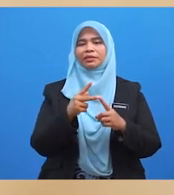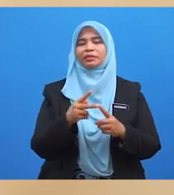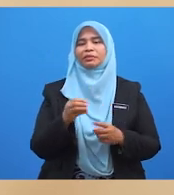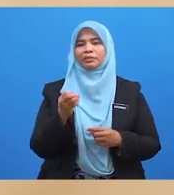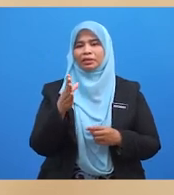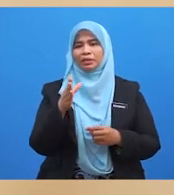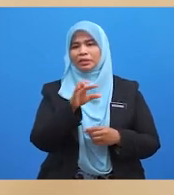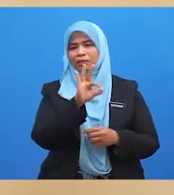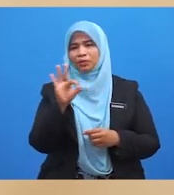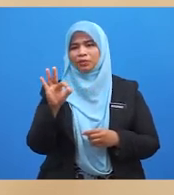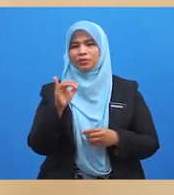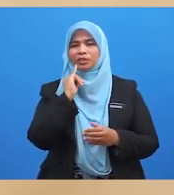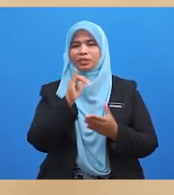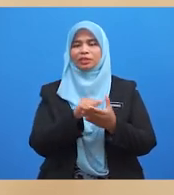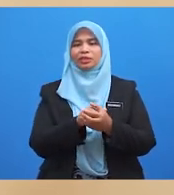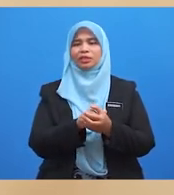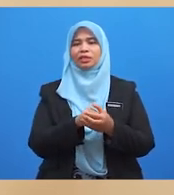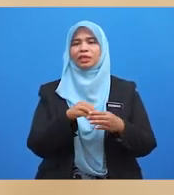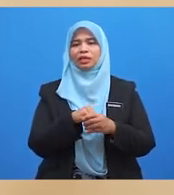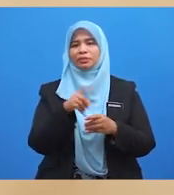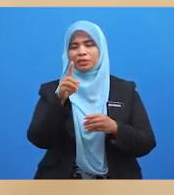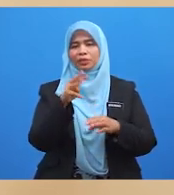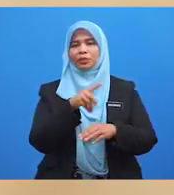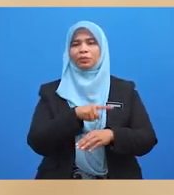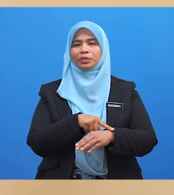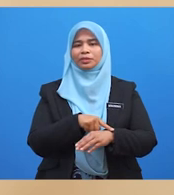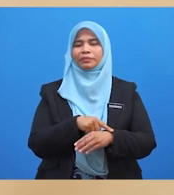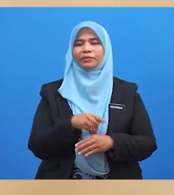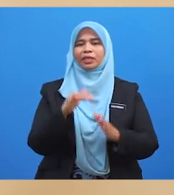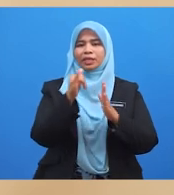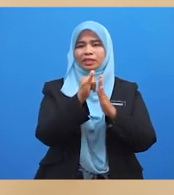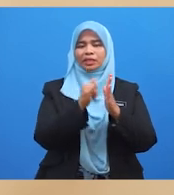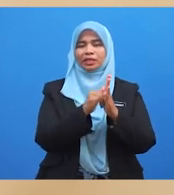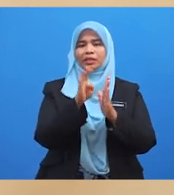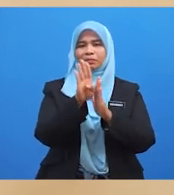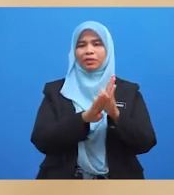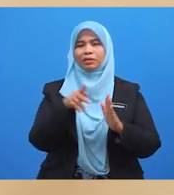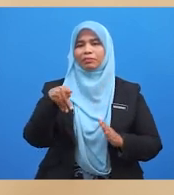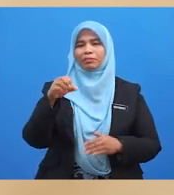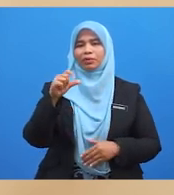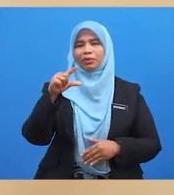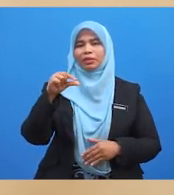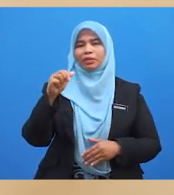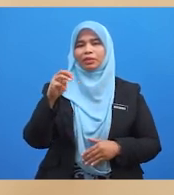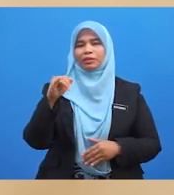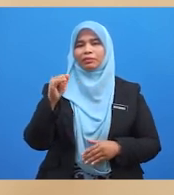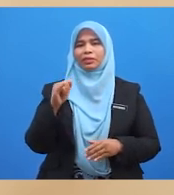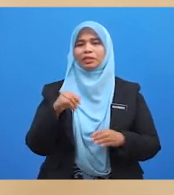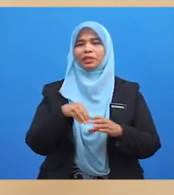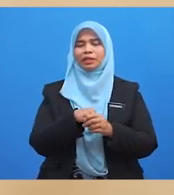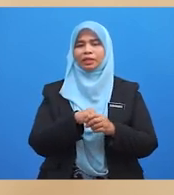masa. Soalan ketiga, syarat berpoligami dalam Islam ialah mesti tidak